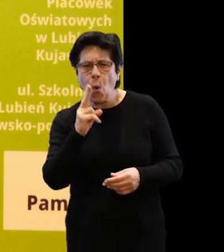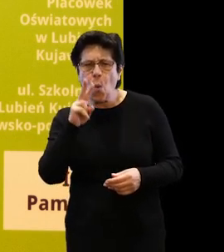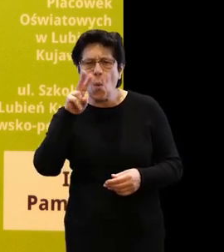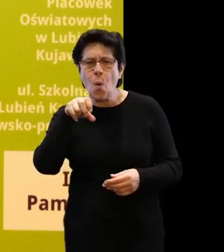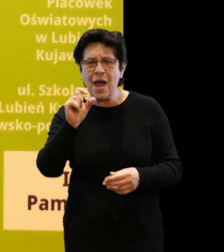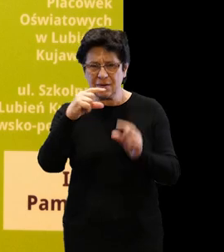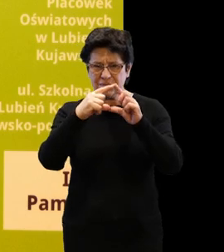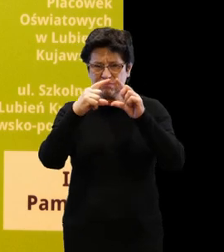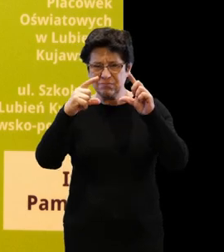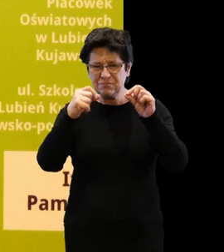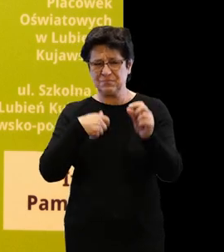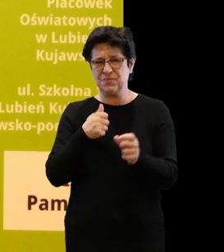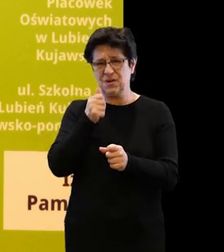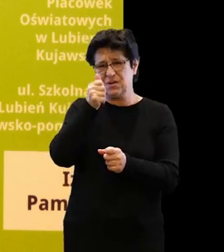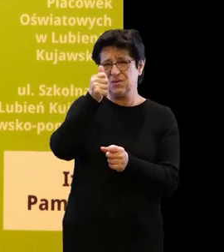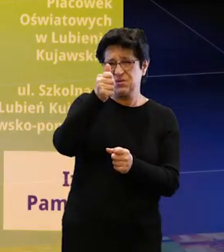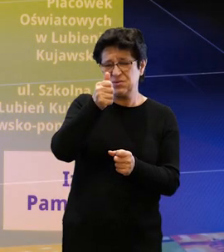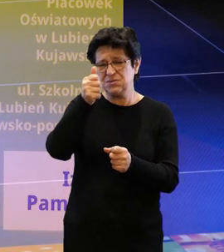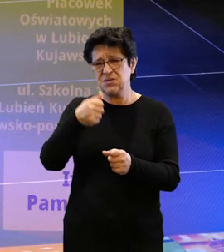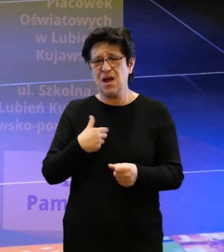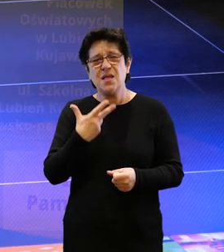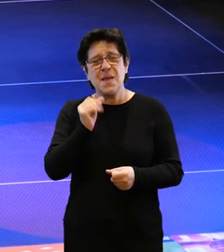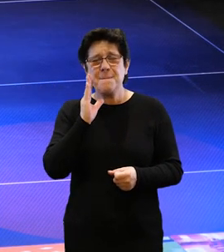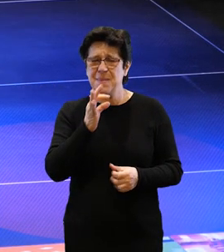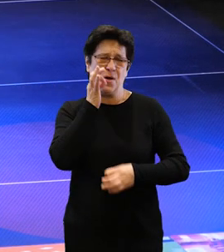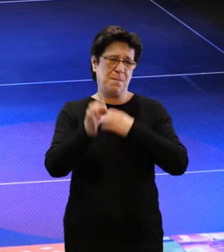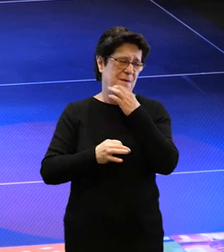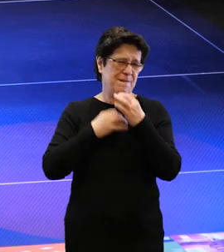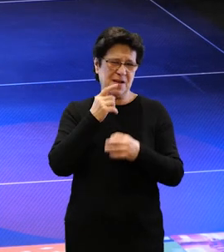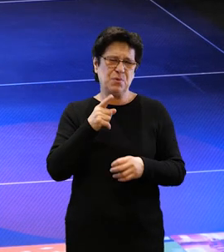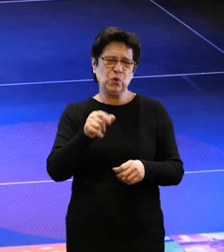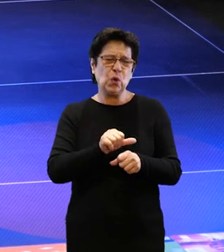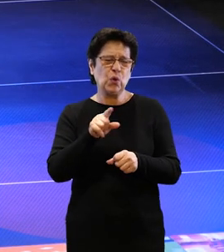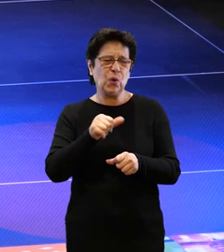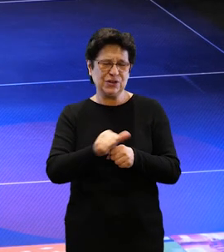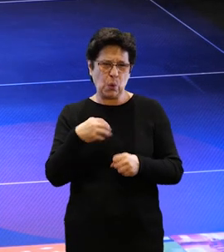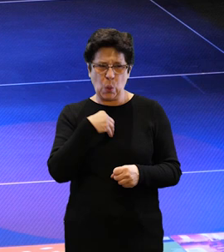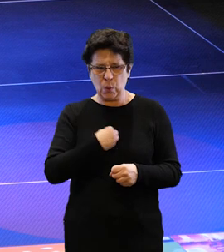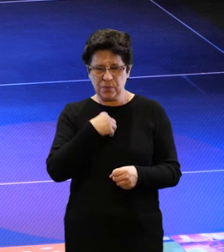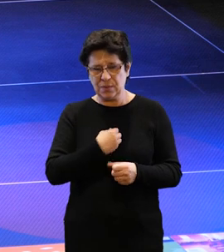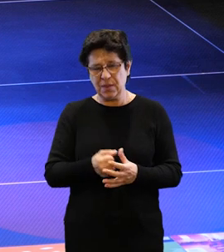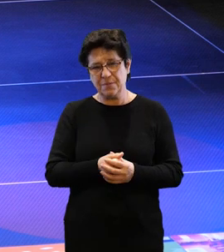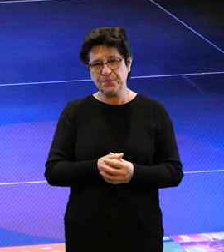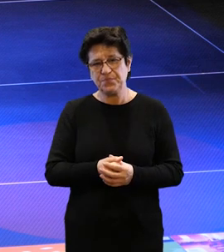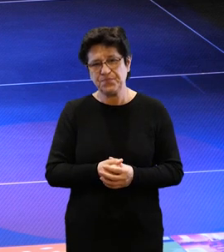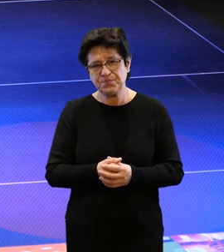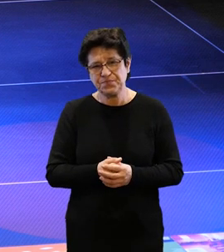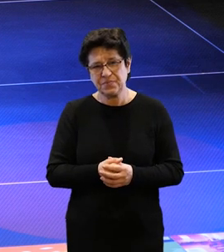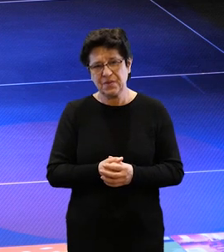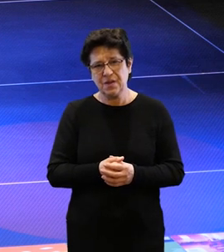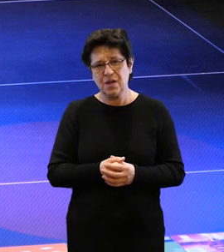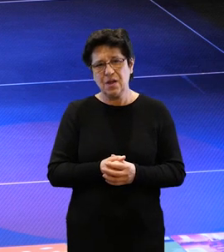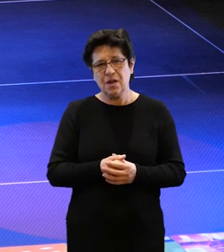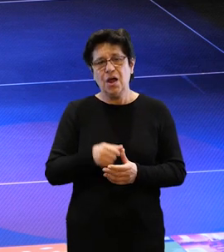znajduje i No nie będę państwu tych wszystkich szczegółów opowiadał bo to by było nudne ale naprawdę proszę zobaczyć jaka duża gama